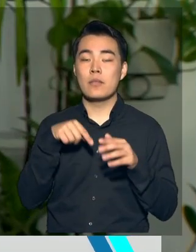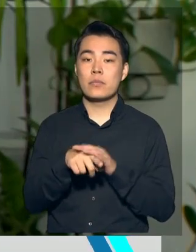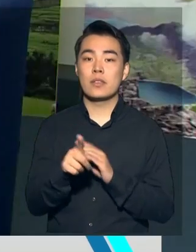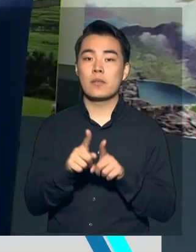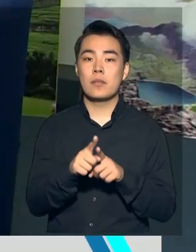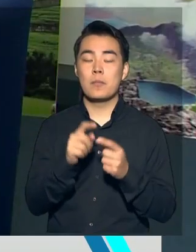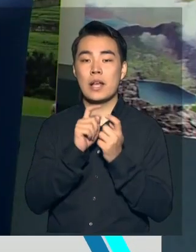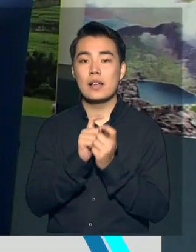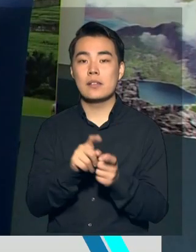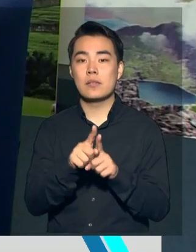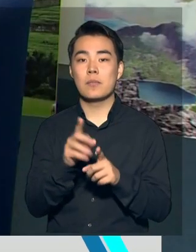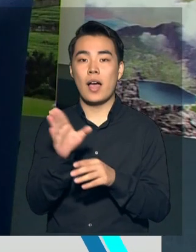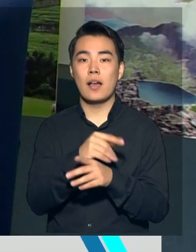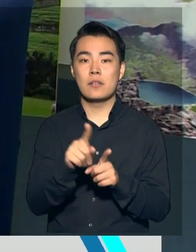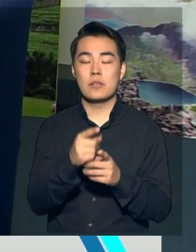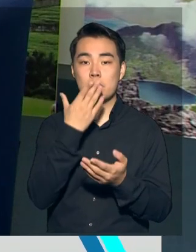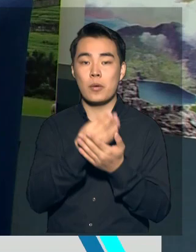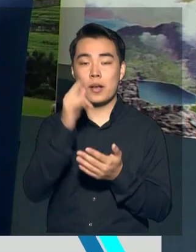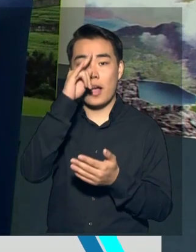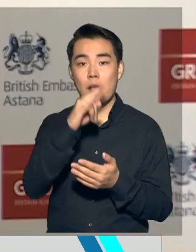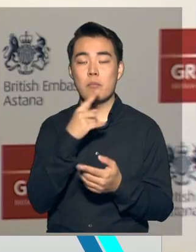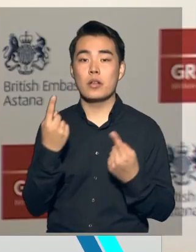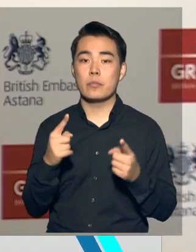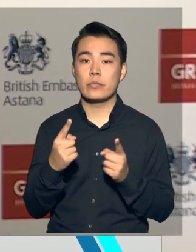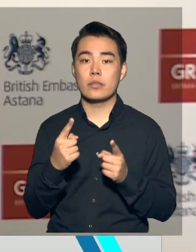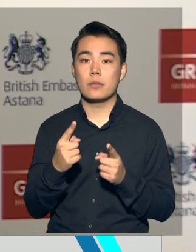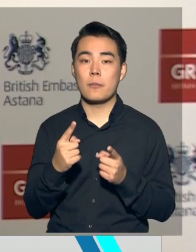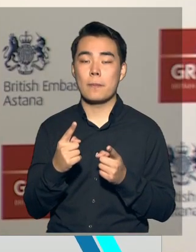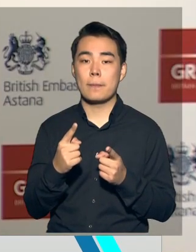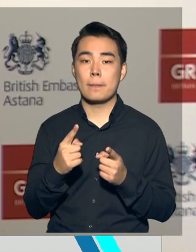незаконной финансовой деятельности именно в нашей стране